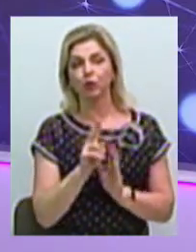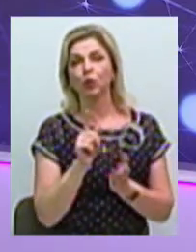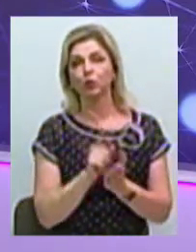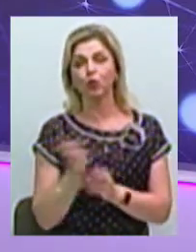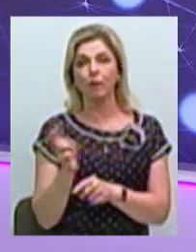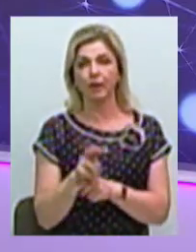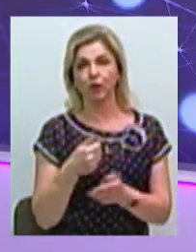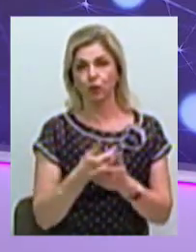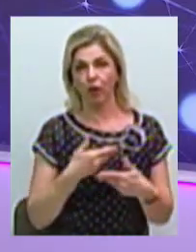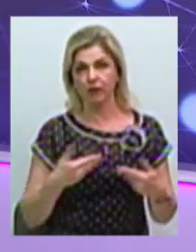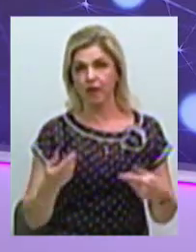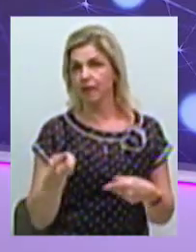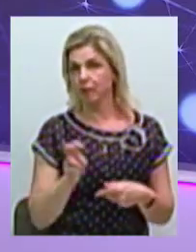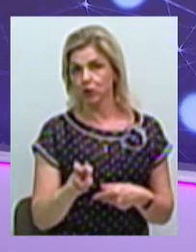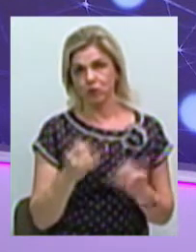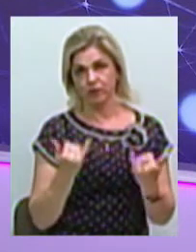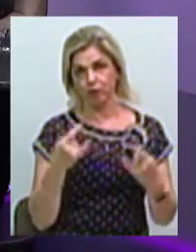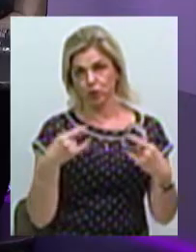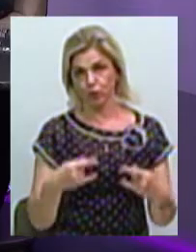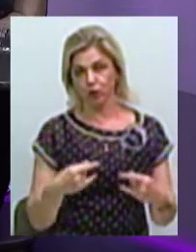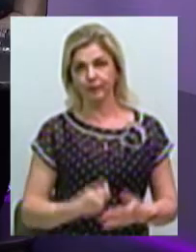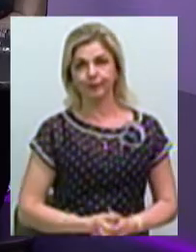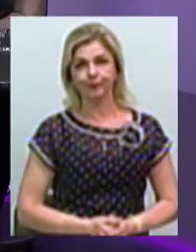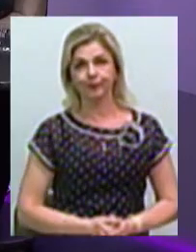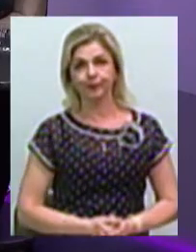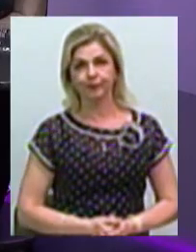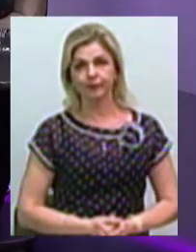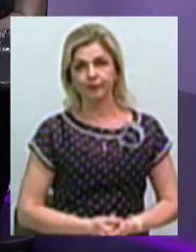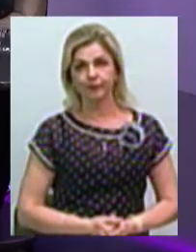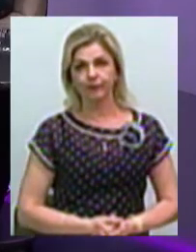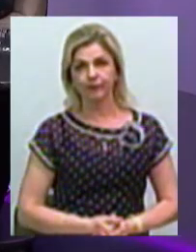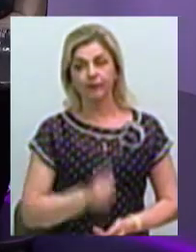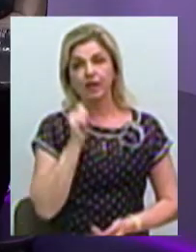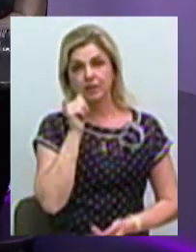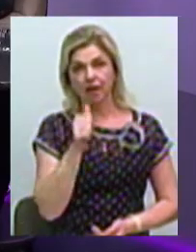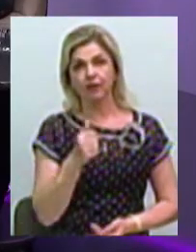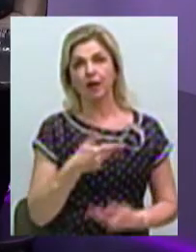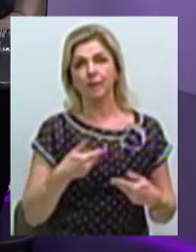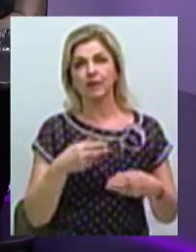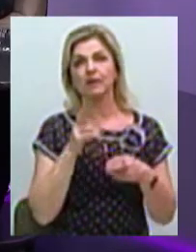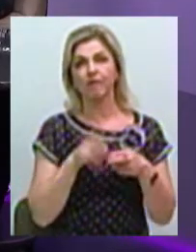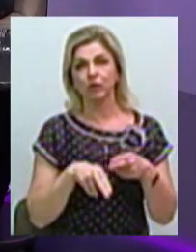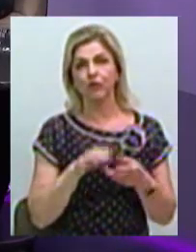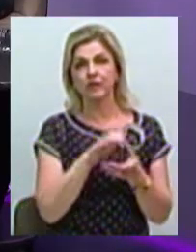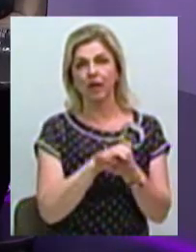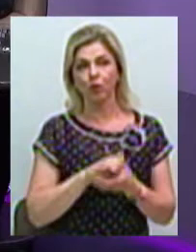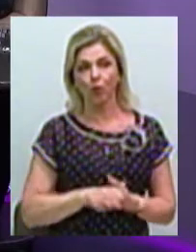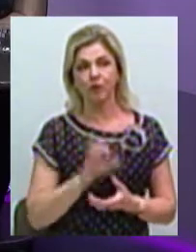до нас, не прийшов в нашу студію. Тож, завтра ми завершуємо знайомство